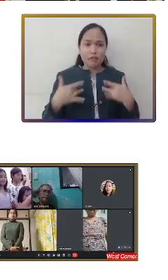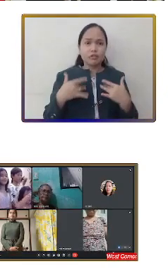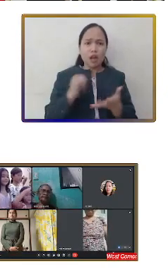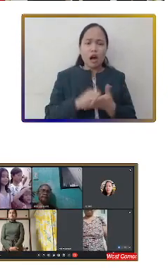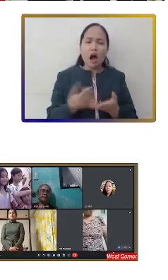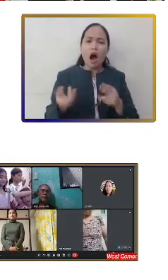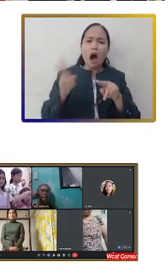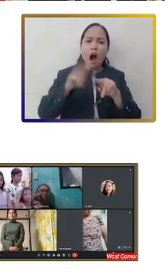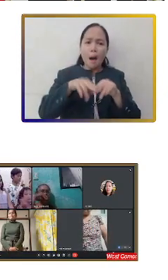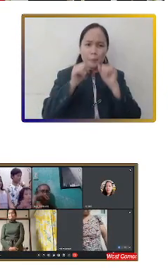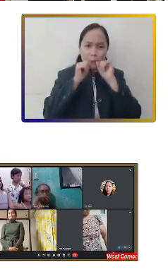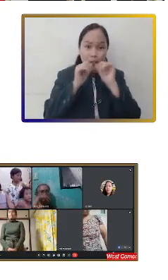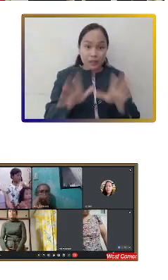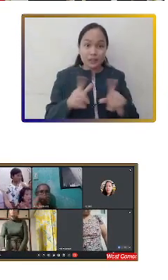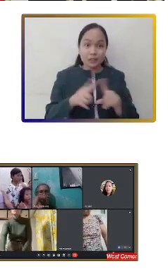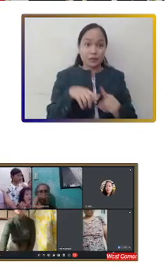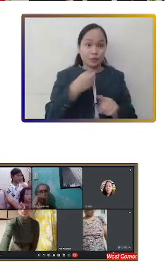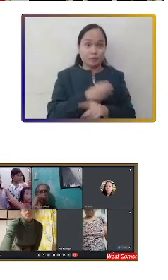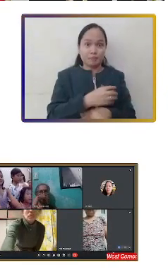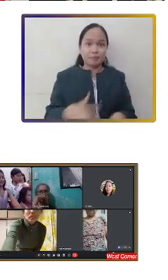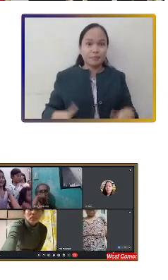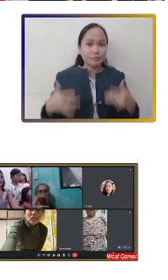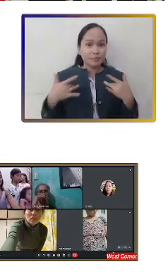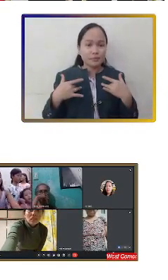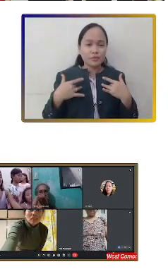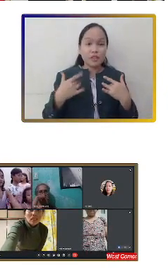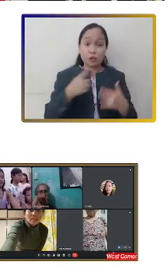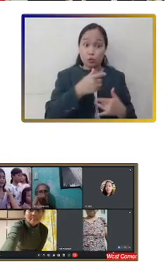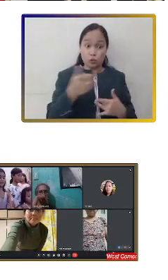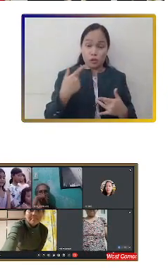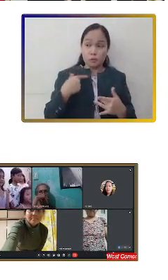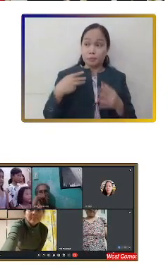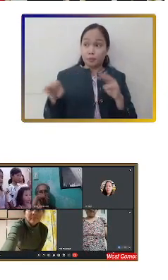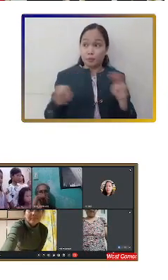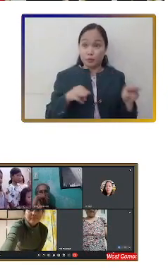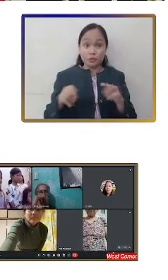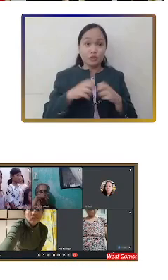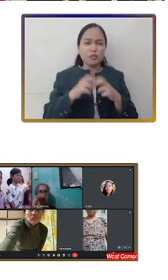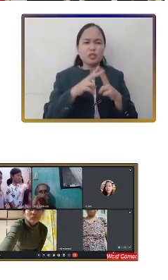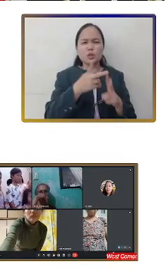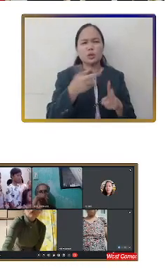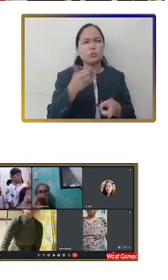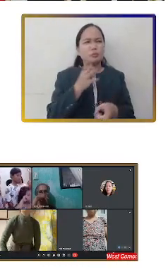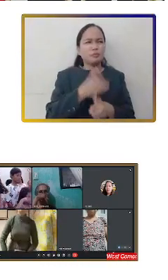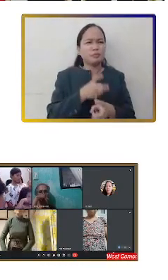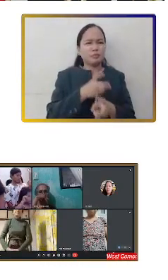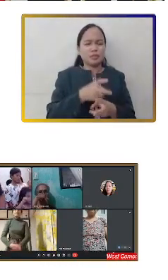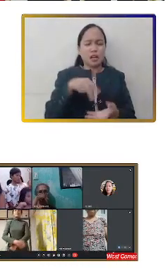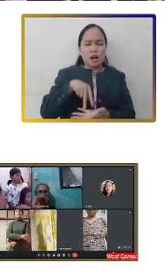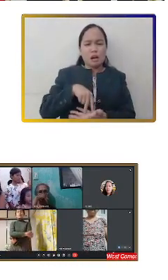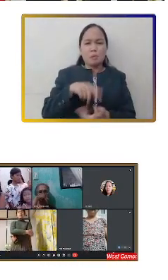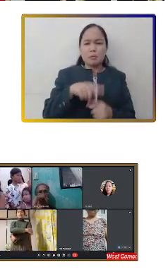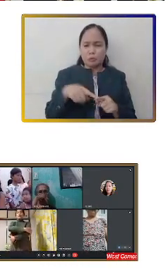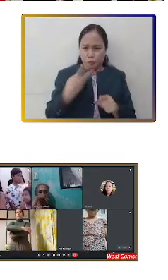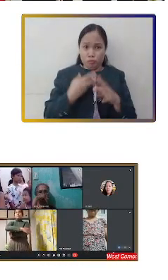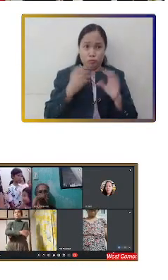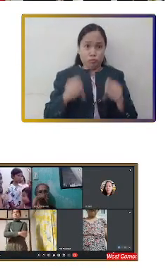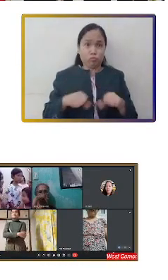na anim na blessing yan mga kapatid. Inagagalaw mo pa yung mga kahit na sabihin nahihirapan tayong tumayo, nakakalakad pa